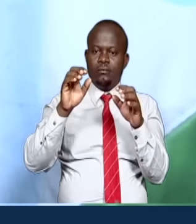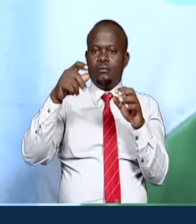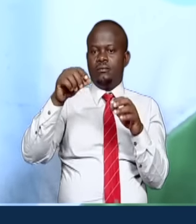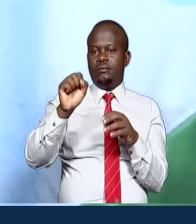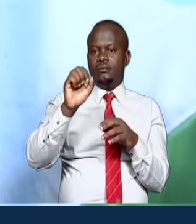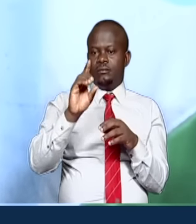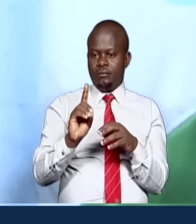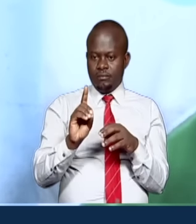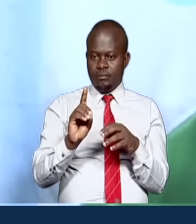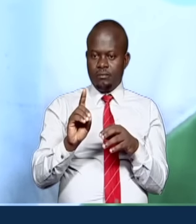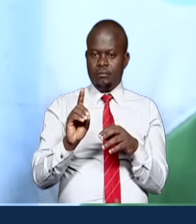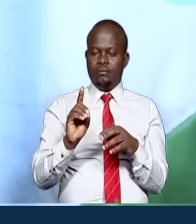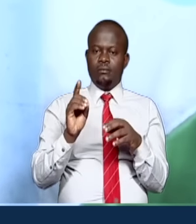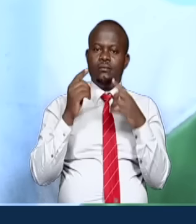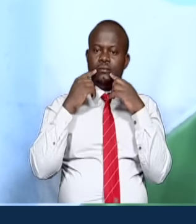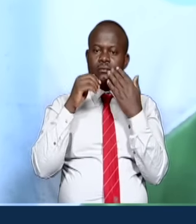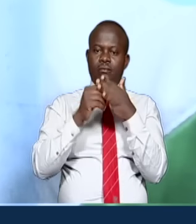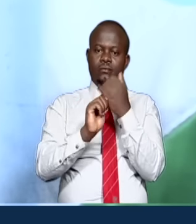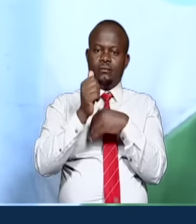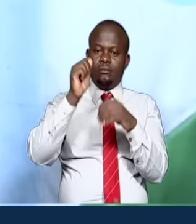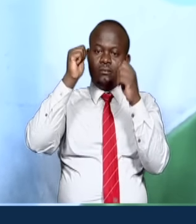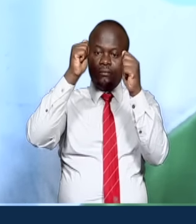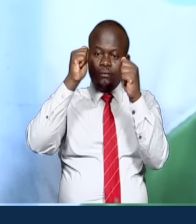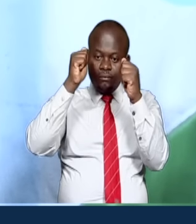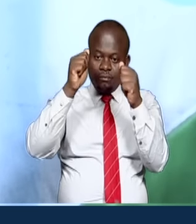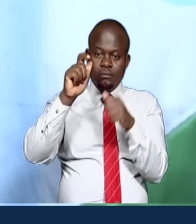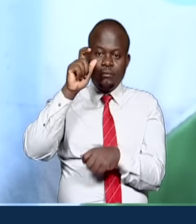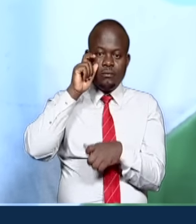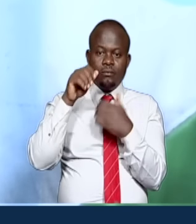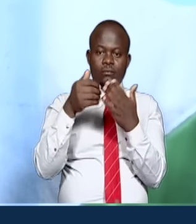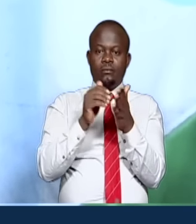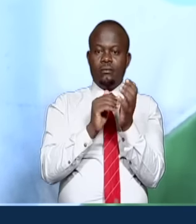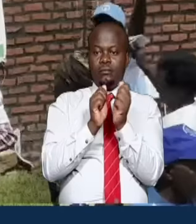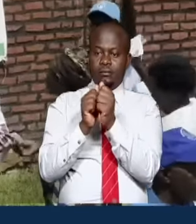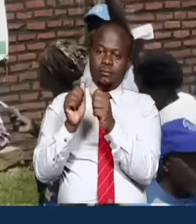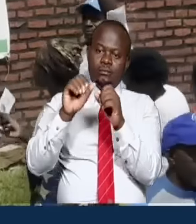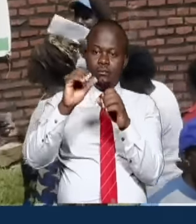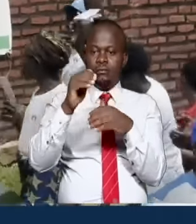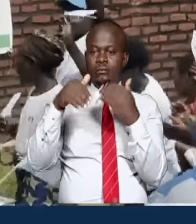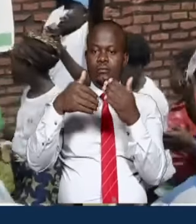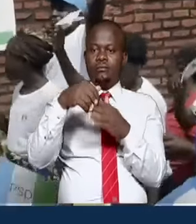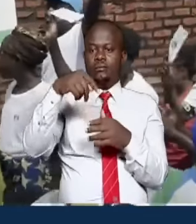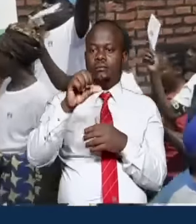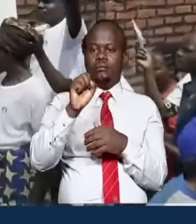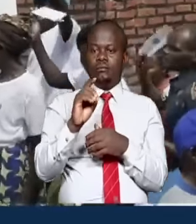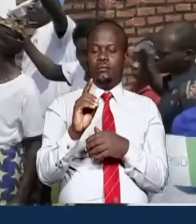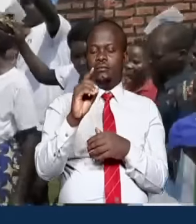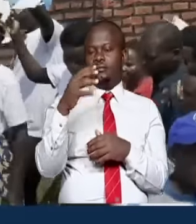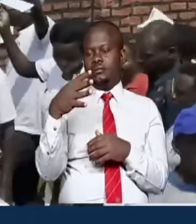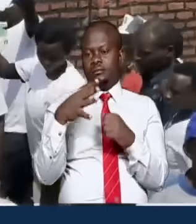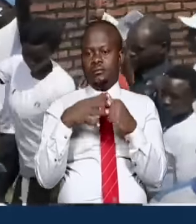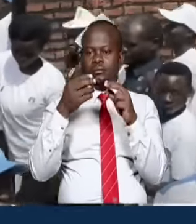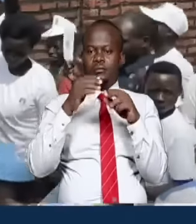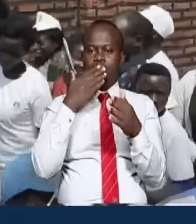myiza y'abaturage PSD, yavuze ko ibikorwa byo kwamamaza kandida perezida Paul Kagame ndetse n'abakandida depite ba PSD 59 byagenze